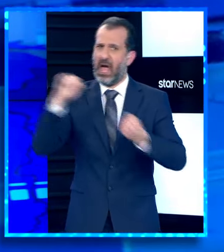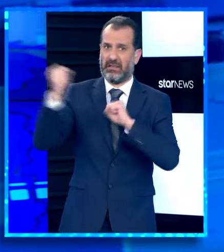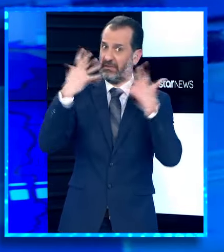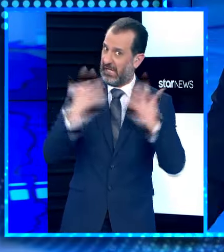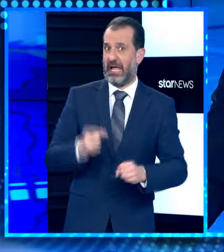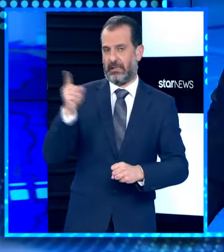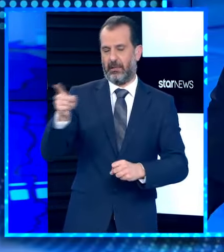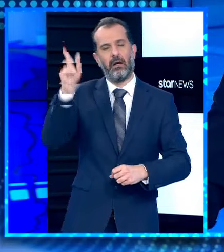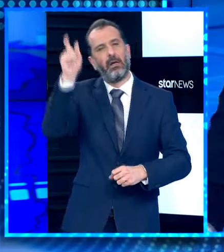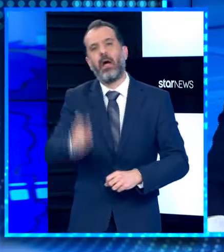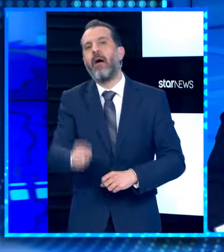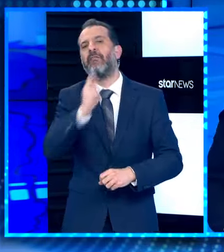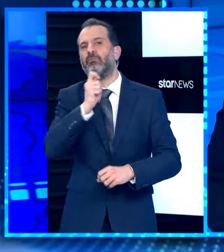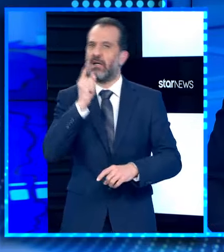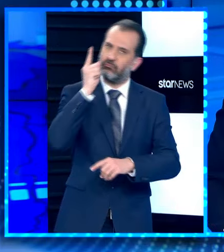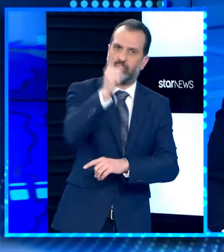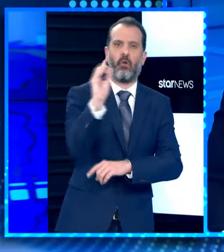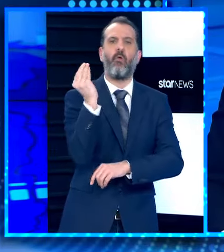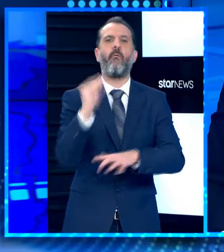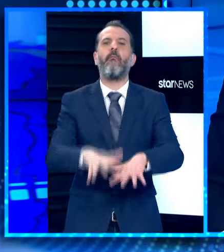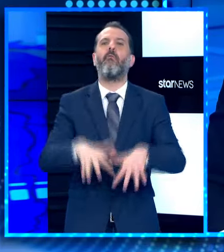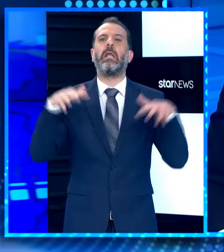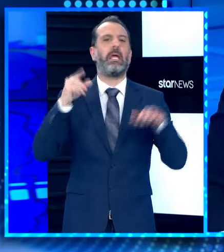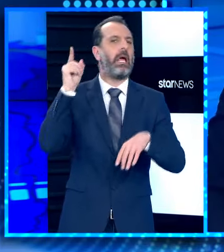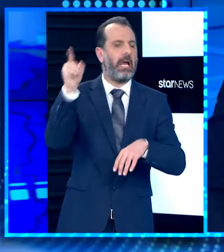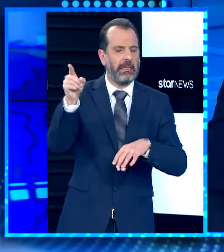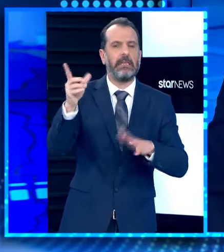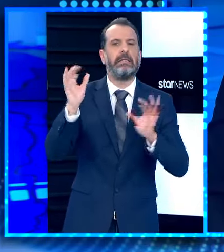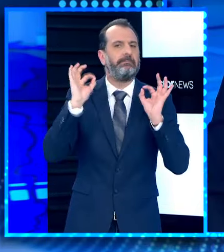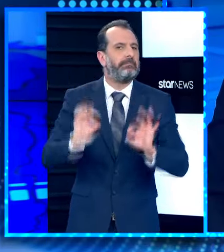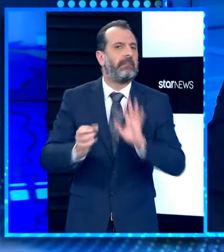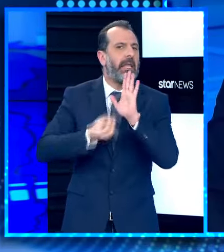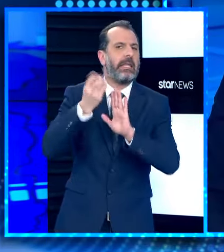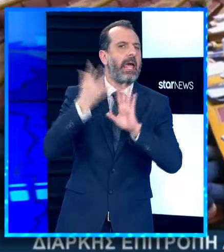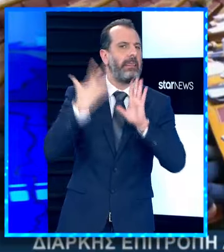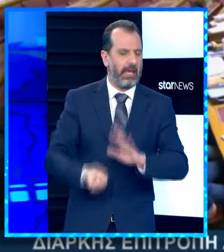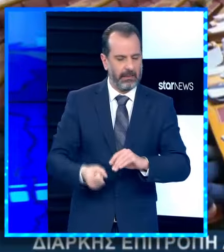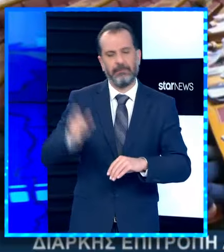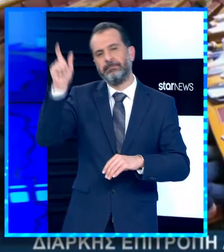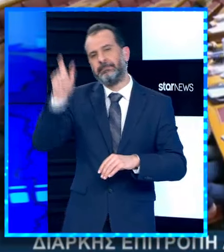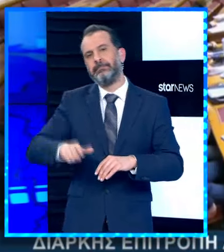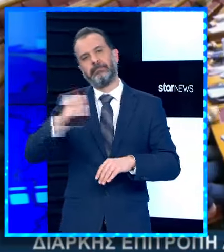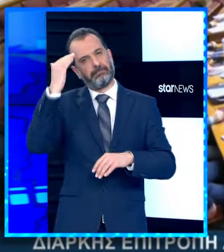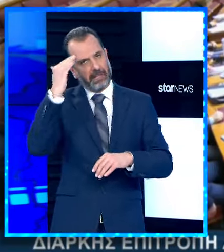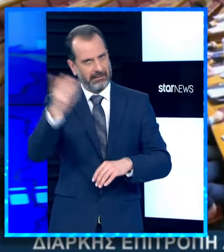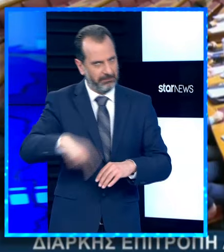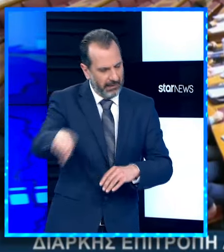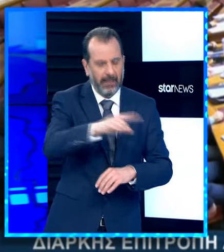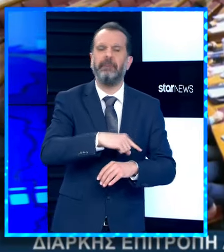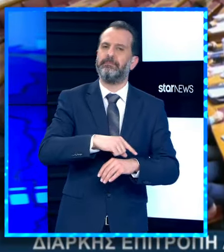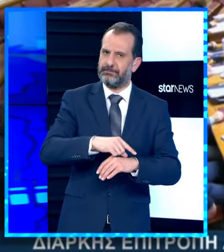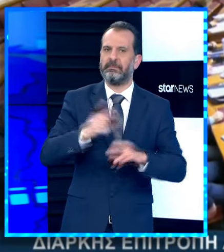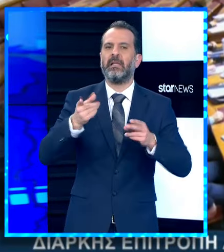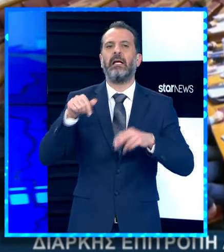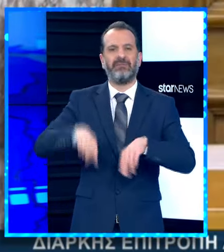μας συντάκτη, τον Γιώργο Κολοβάτσιο, για να μας πει περισσότερα. Καλό μεσημέρι, Γιώργο, και καλή εβδομάδα. Καλησπέρα, Κατερίνα, κυρίες και κύριοι. Όπως είπες, οι σύγχρονες